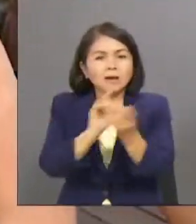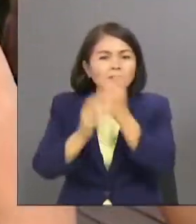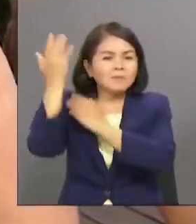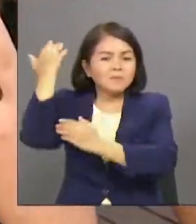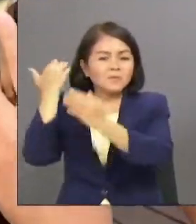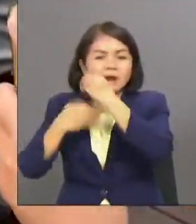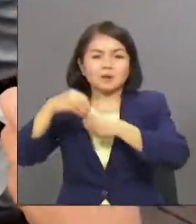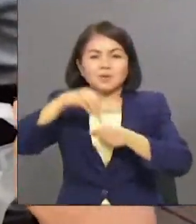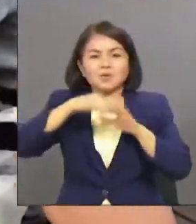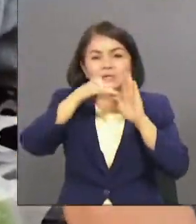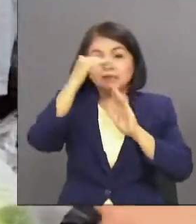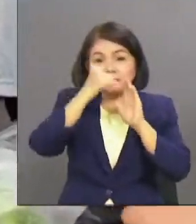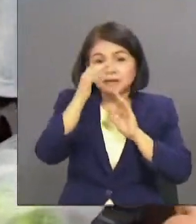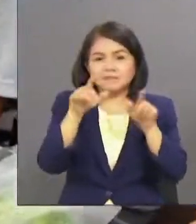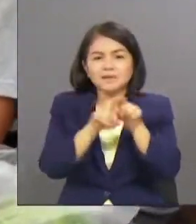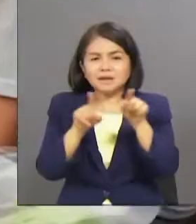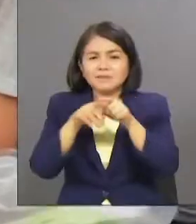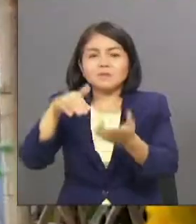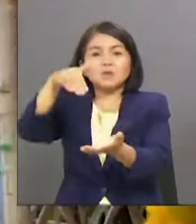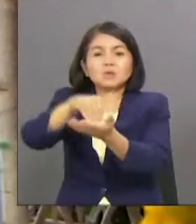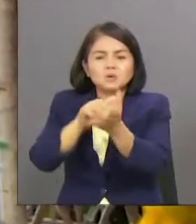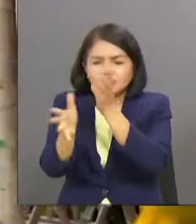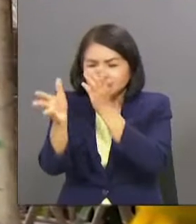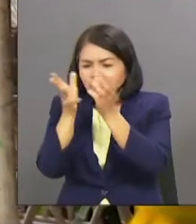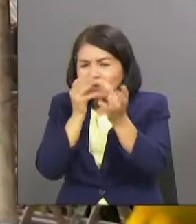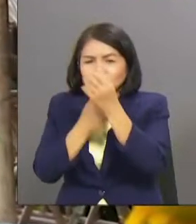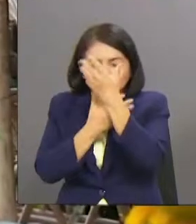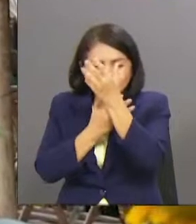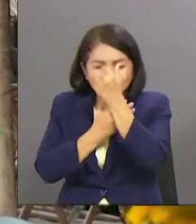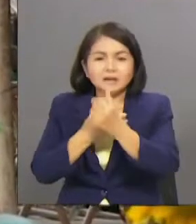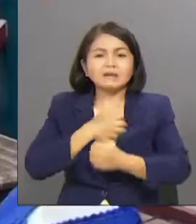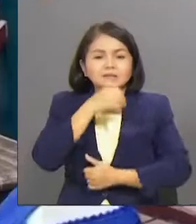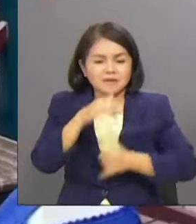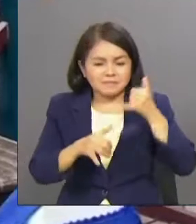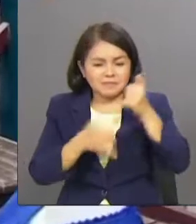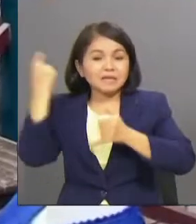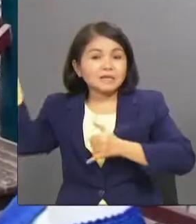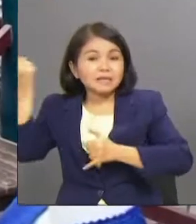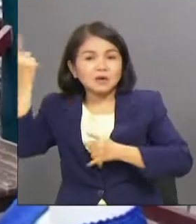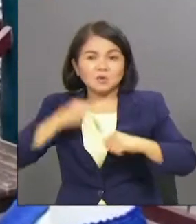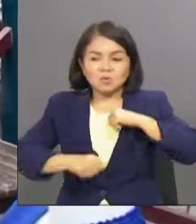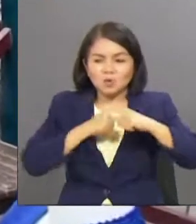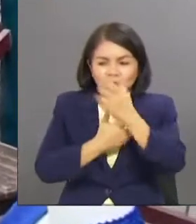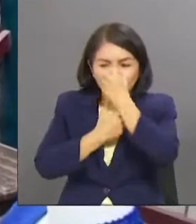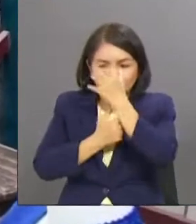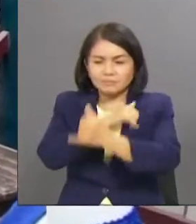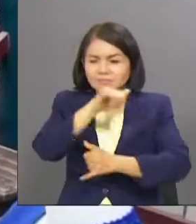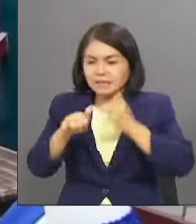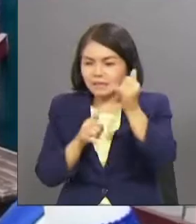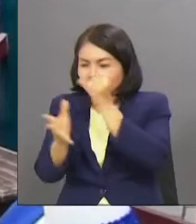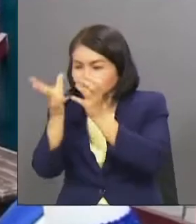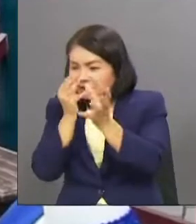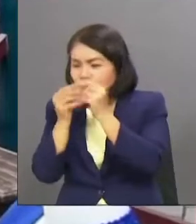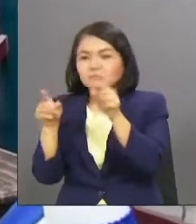องเหนือและยังเป็นแหล่งเรียนรู้ให้กับผู้ที่สนใจโดยเฉพาะกลุ่มคนรุ่นใหม่กาดกอง